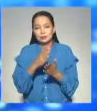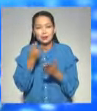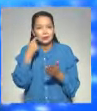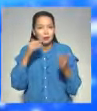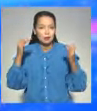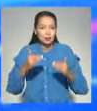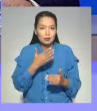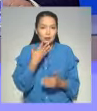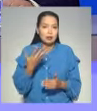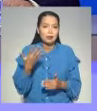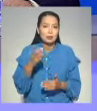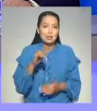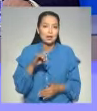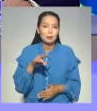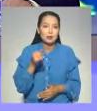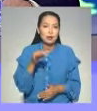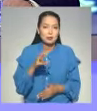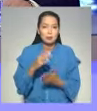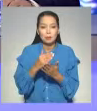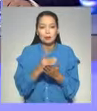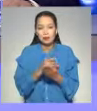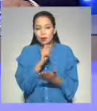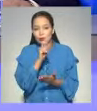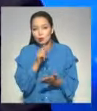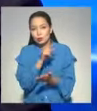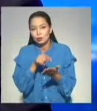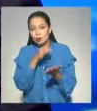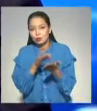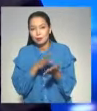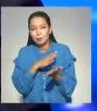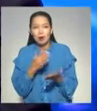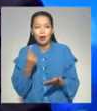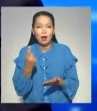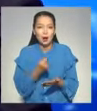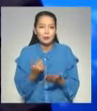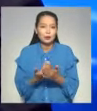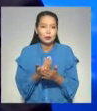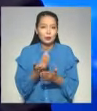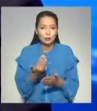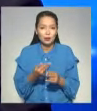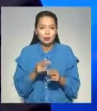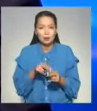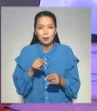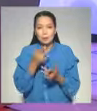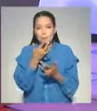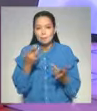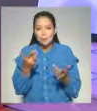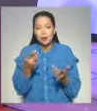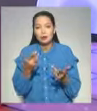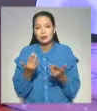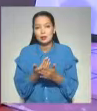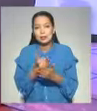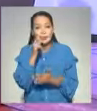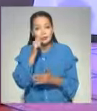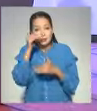министр «Сараптаймыз» бағдарламасына сұхбат берді. Апталық сараптамалық бағдарламаның осы маусымдағы соңғы шығарылымын ертең кешкі